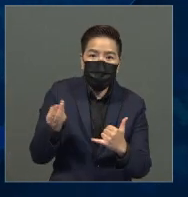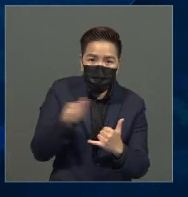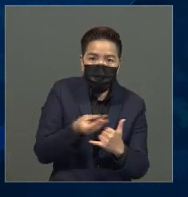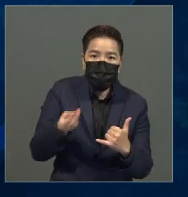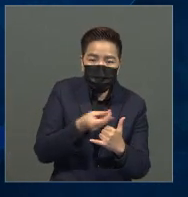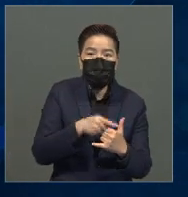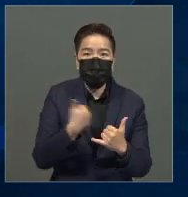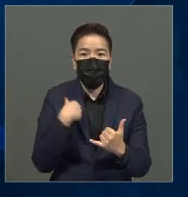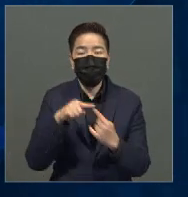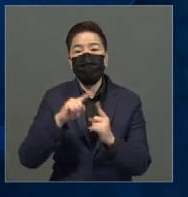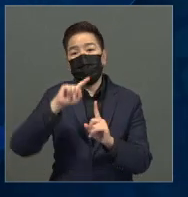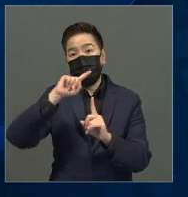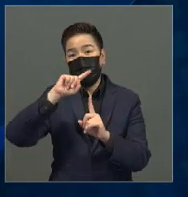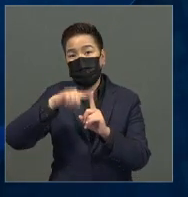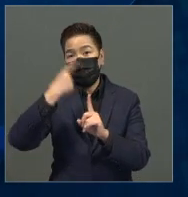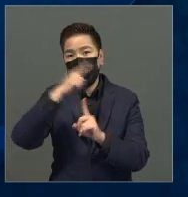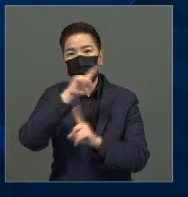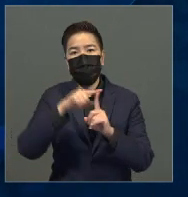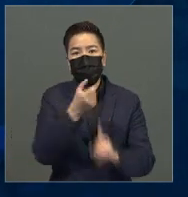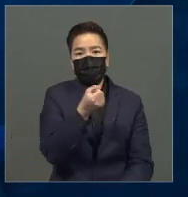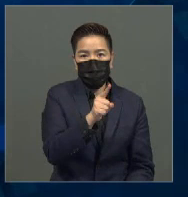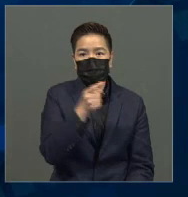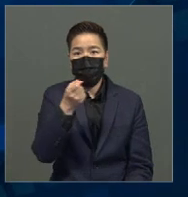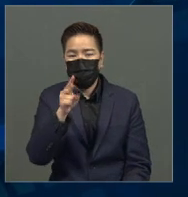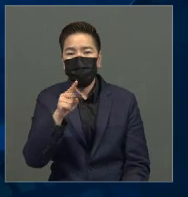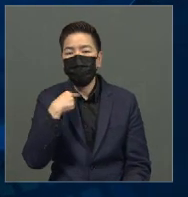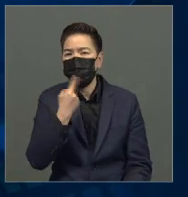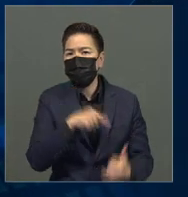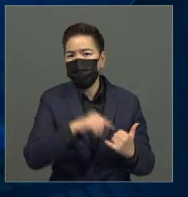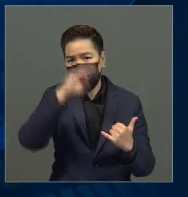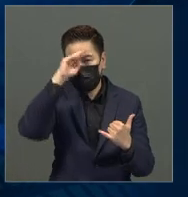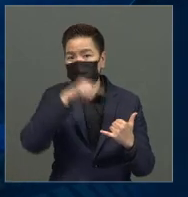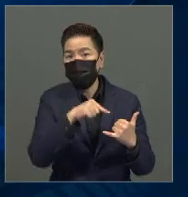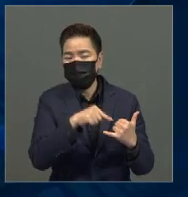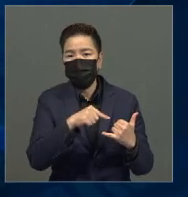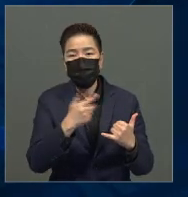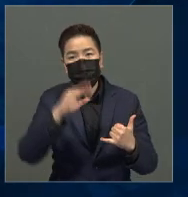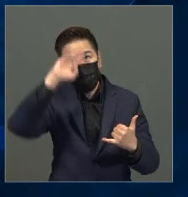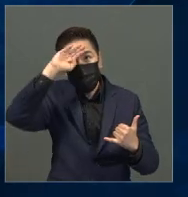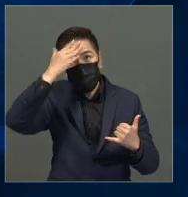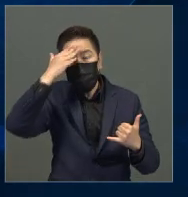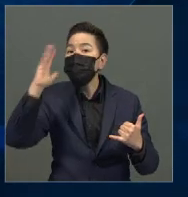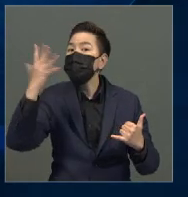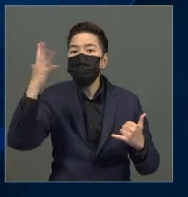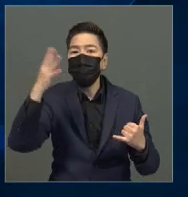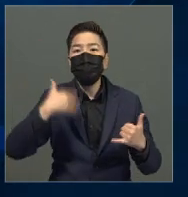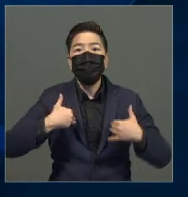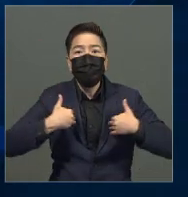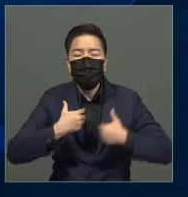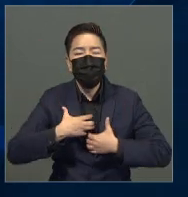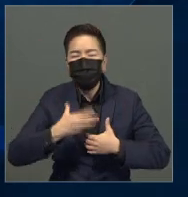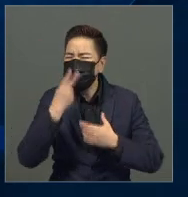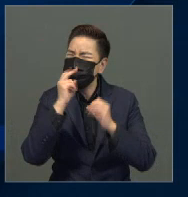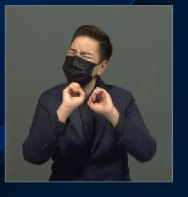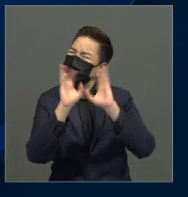นะคะโดยในวันที่ 11 12มกราคมนี้ค่ะมีรายงานว่าผู้ป่วยไม่มีไข้นะคะแล้วก็อาการเหนื่อยหอบไม่